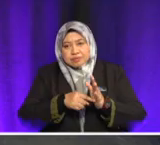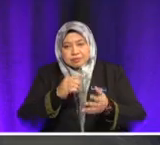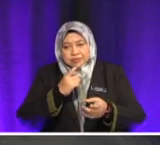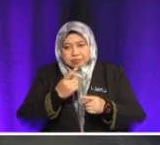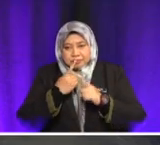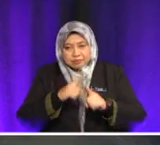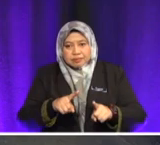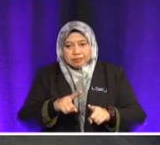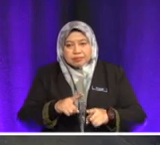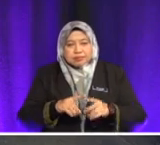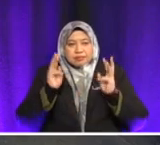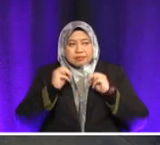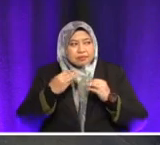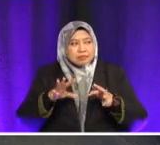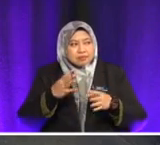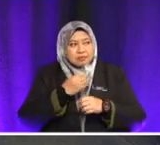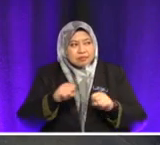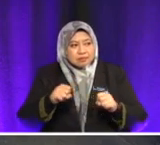sudah siap